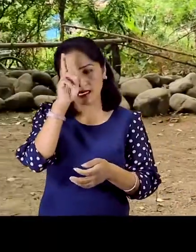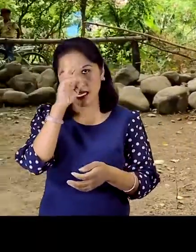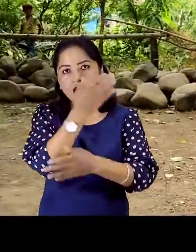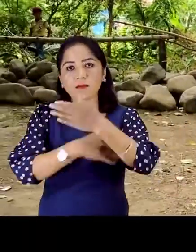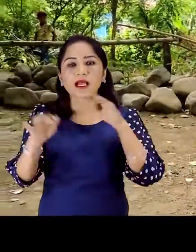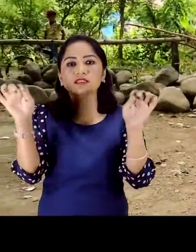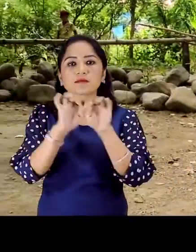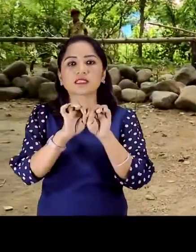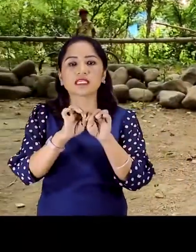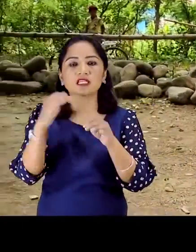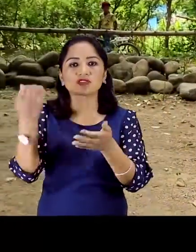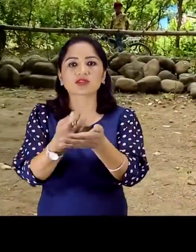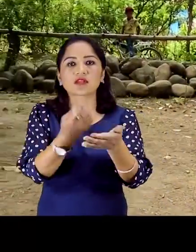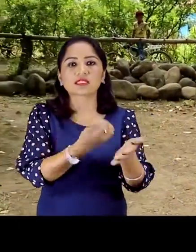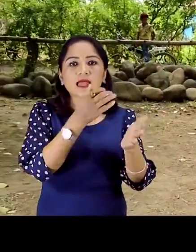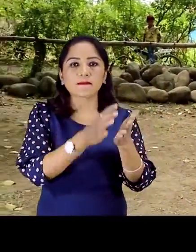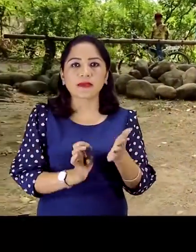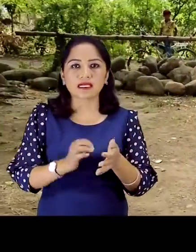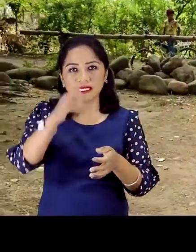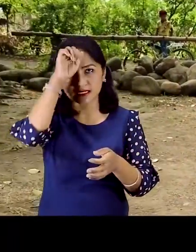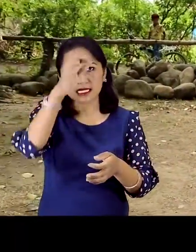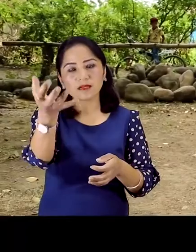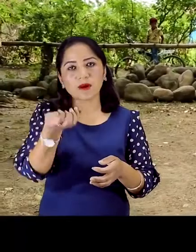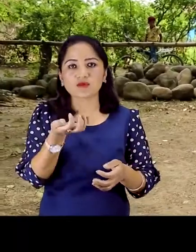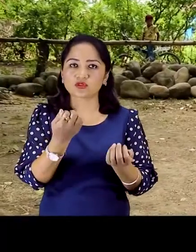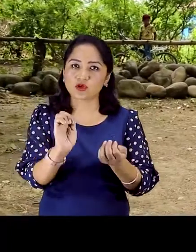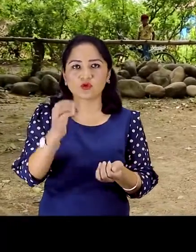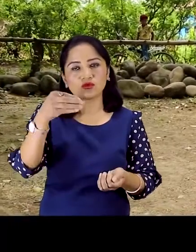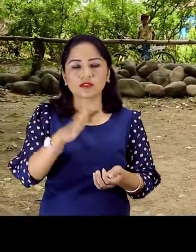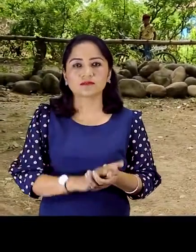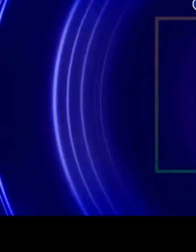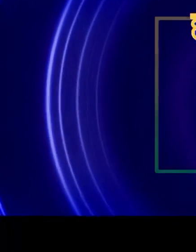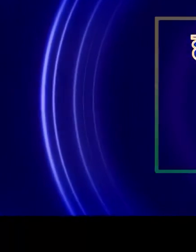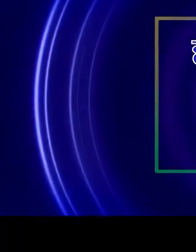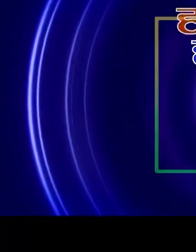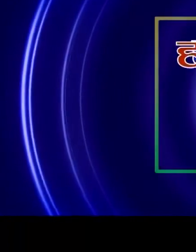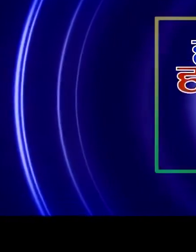अपांगता सम्बंदी कामगर्ने संस्ता हरुबाट जानकारी प्राप्त करना सकीन